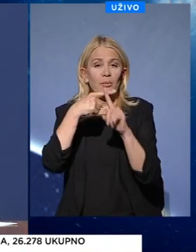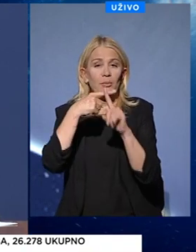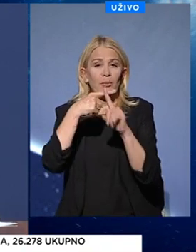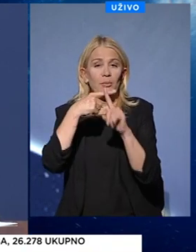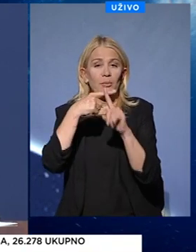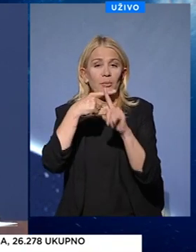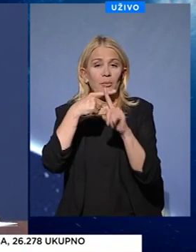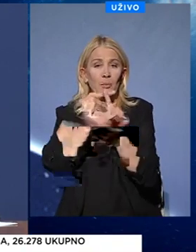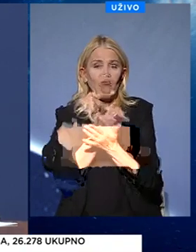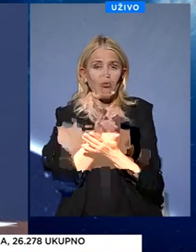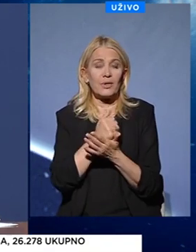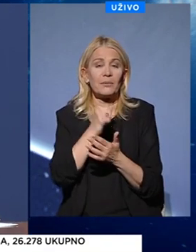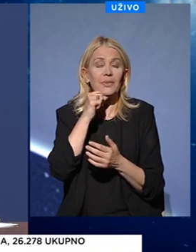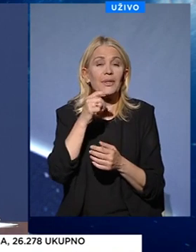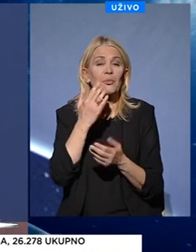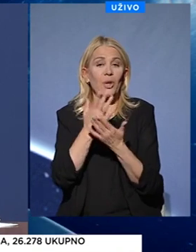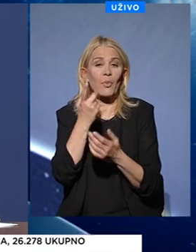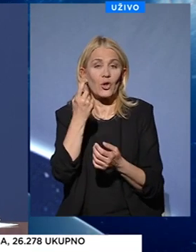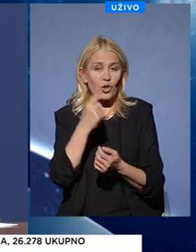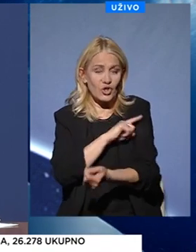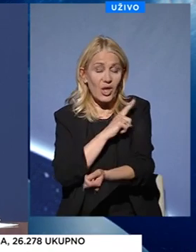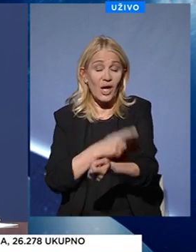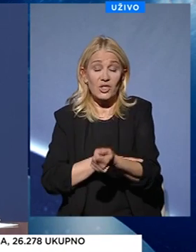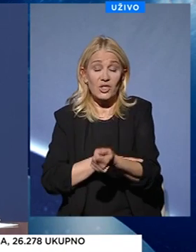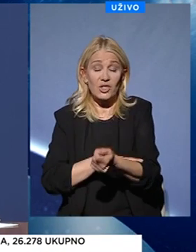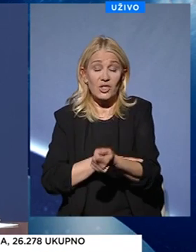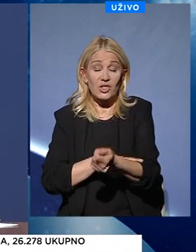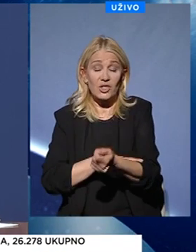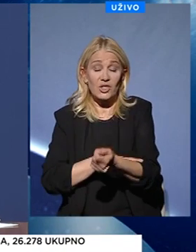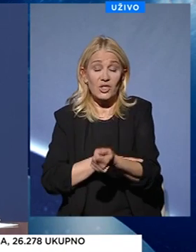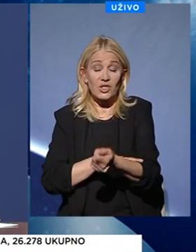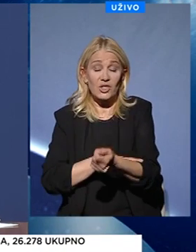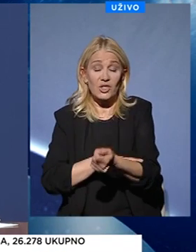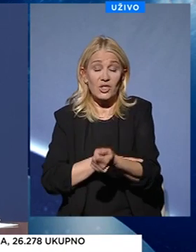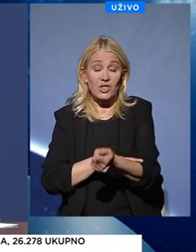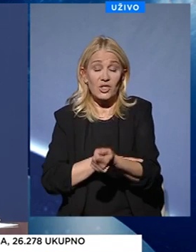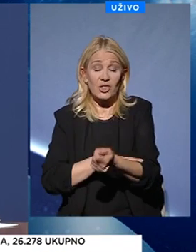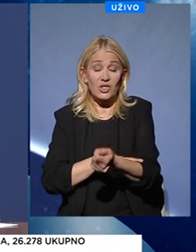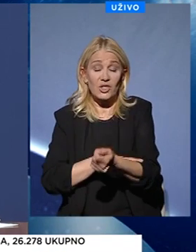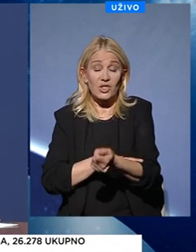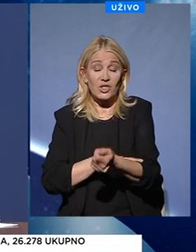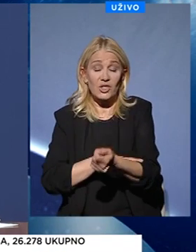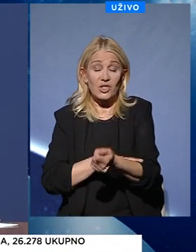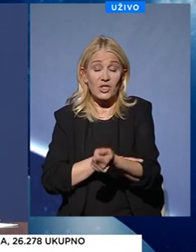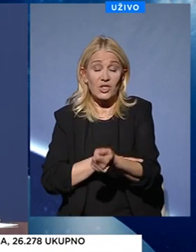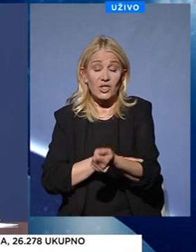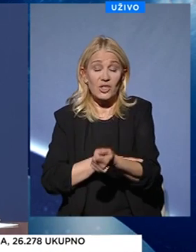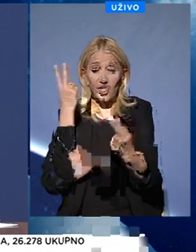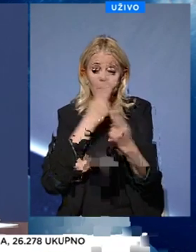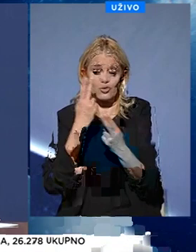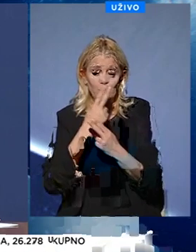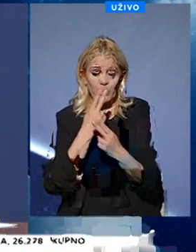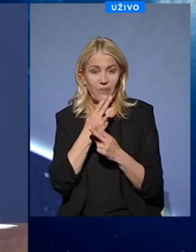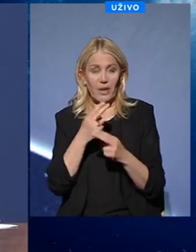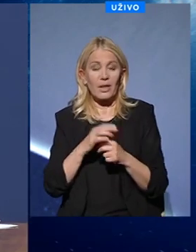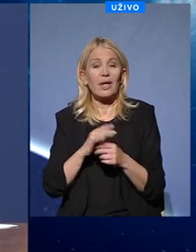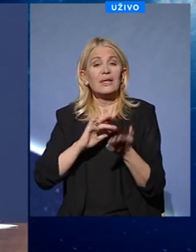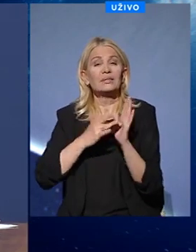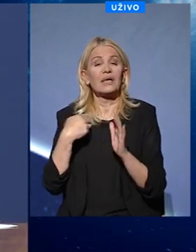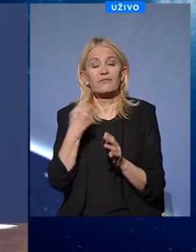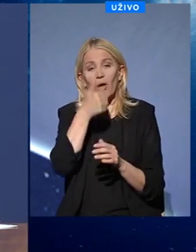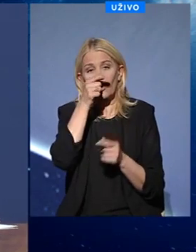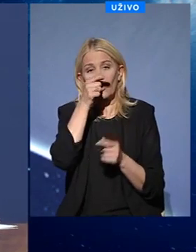da pobedimo ovo i da budemo još jači. Zahvaljujem svima na strpljenju, zahvaljujem svima na razumevanju za sve ono što